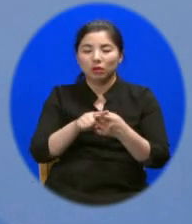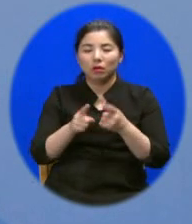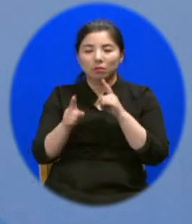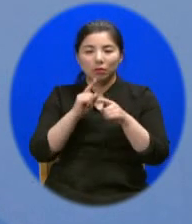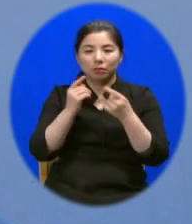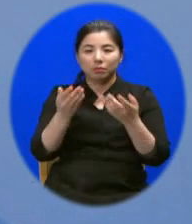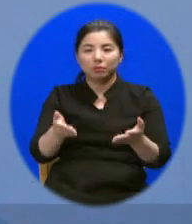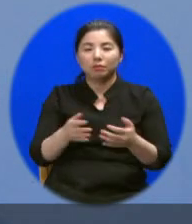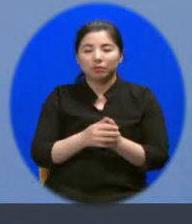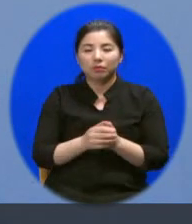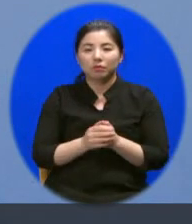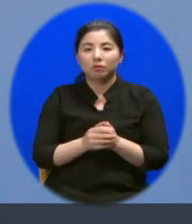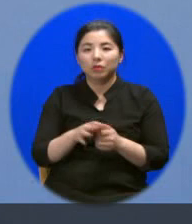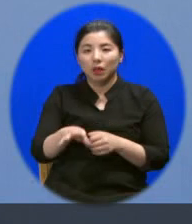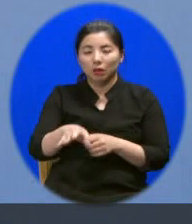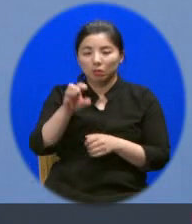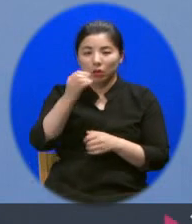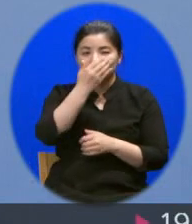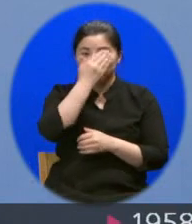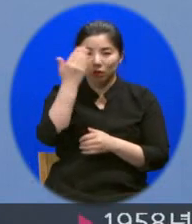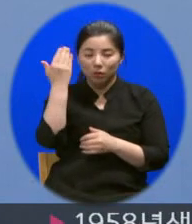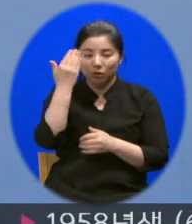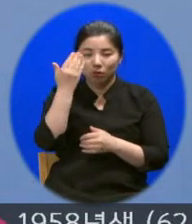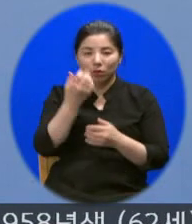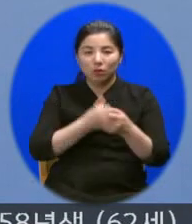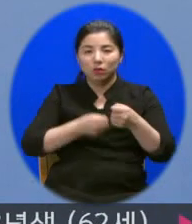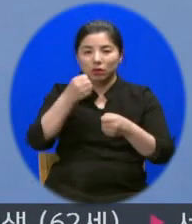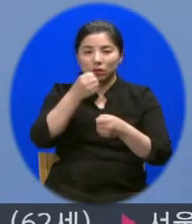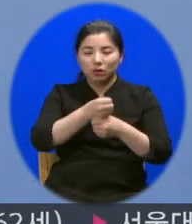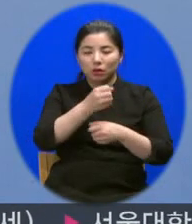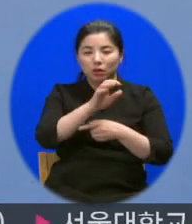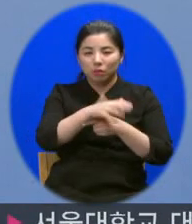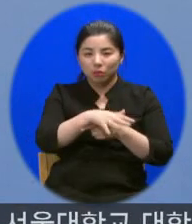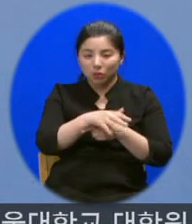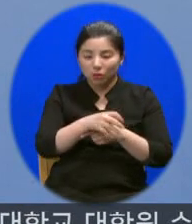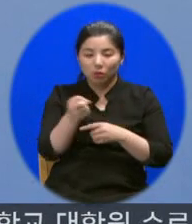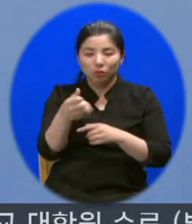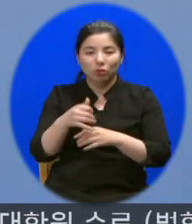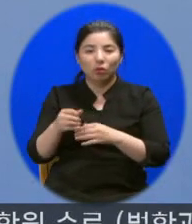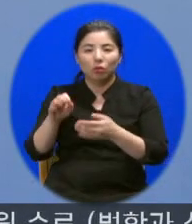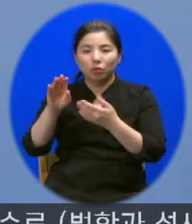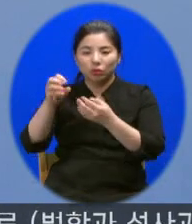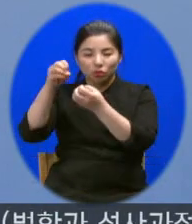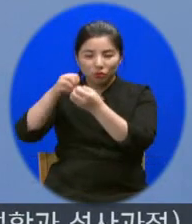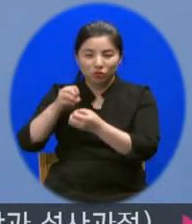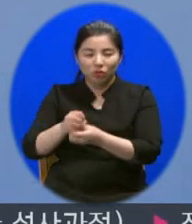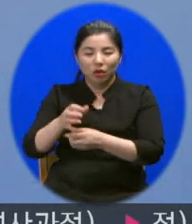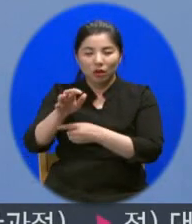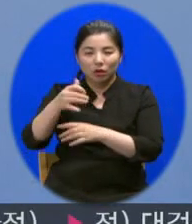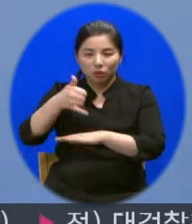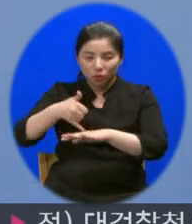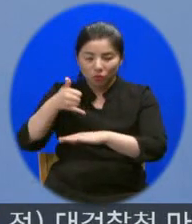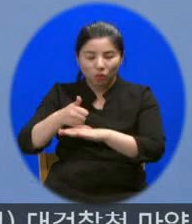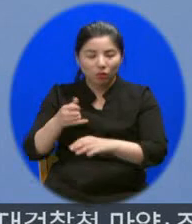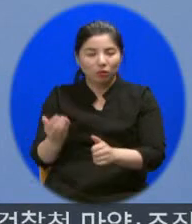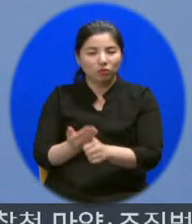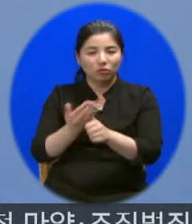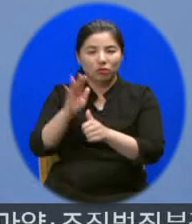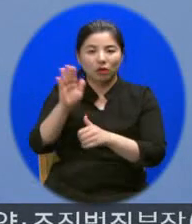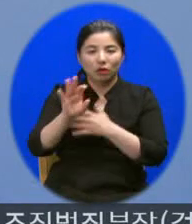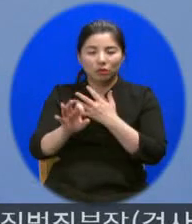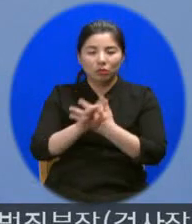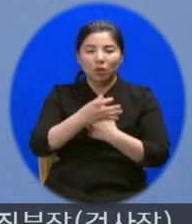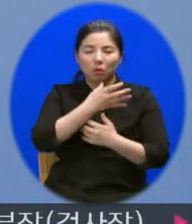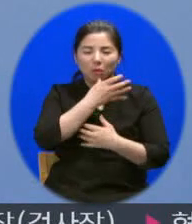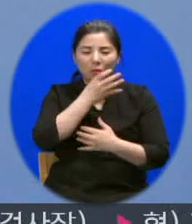언급을 할 껍니다 우선 그 청년 창업 논과 후 개 노을 육성 하지 않으면 은 우리 농촌 지역의 고려와 로